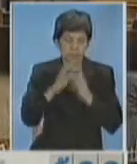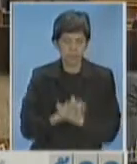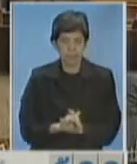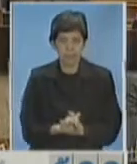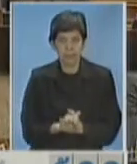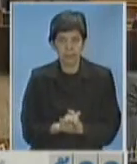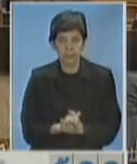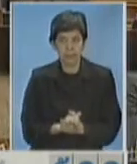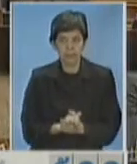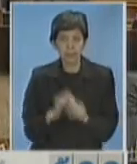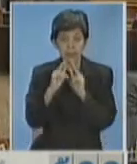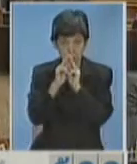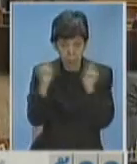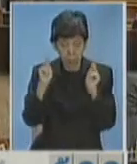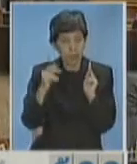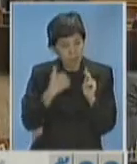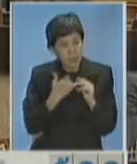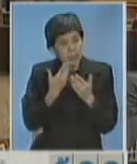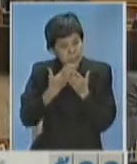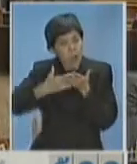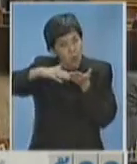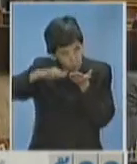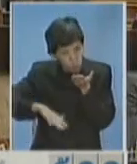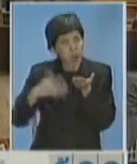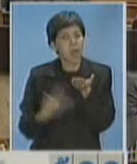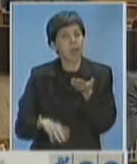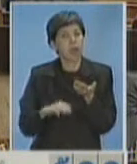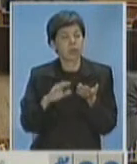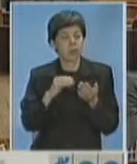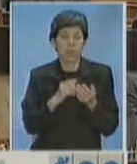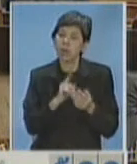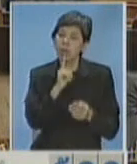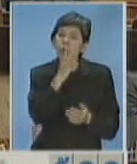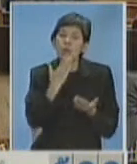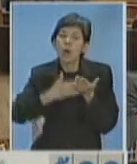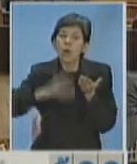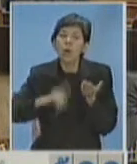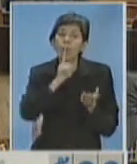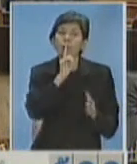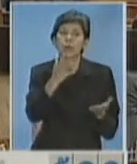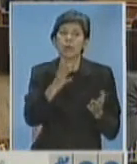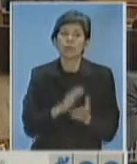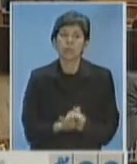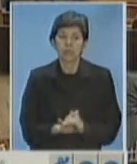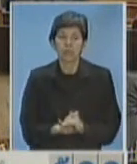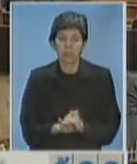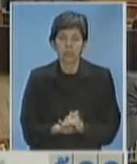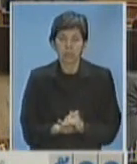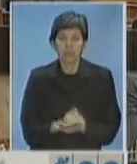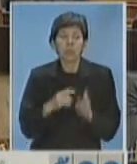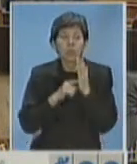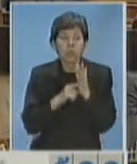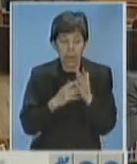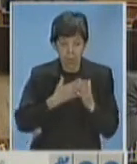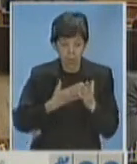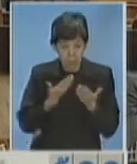ครับในฐานะกรรมาธิการก็มีการปรับลดไอ้ส่วนนี้ท่านไม่ได้บอกนะฮะอันนี้กรณีนี้ก่อนนะครับเช่นว่า